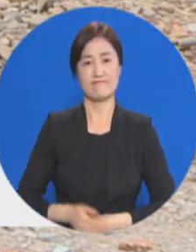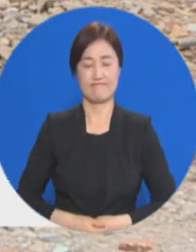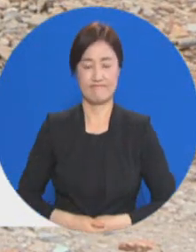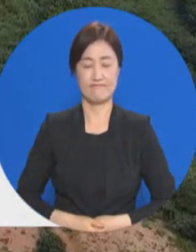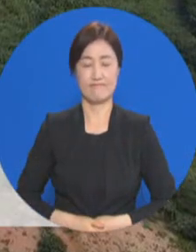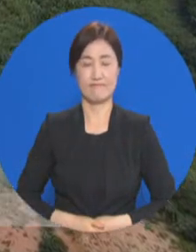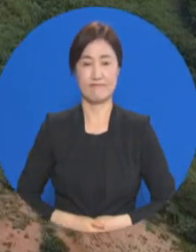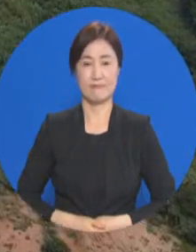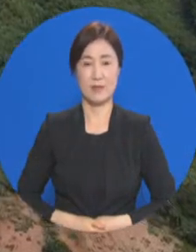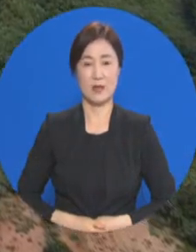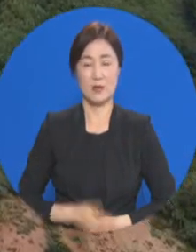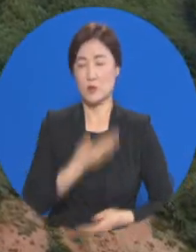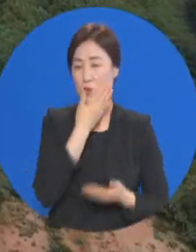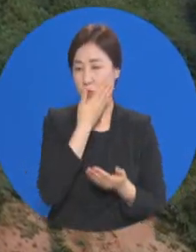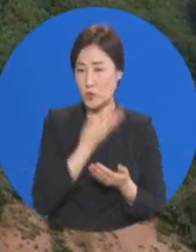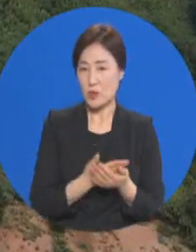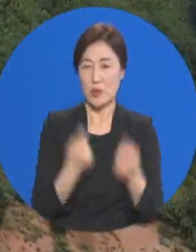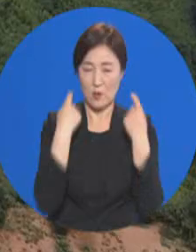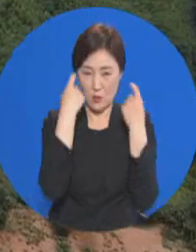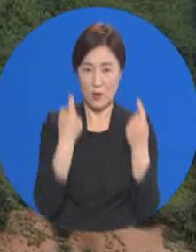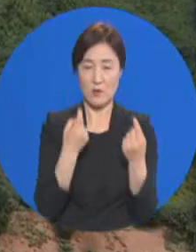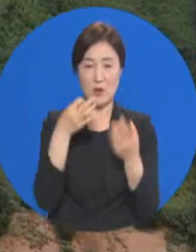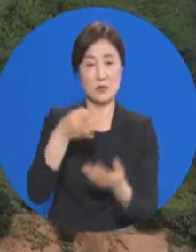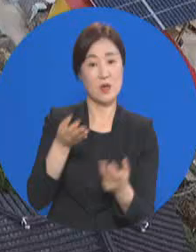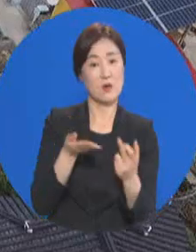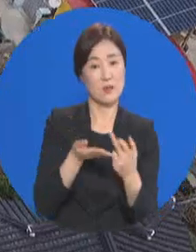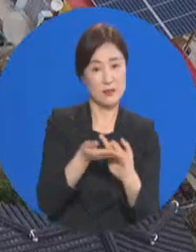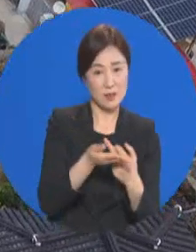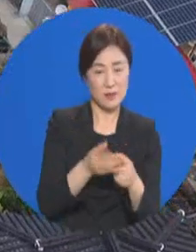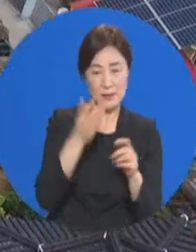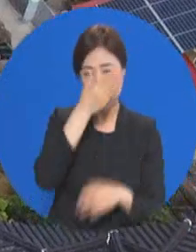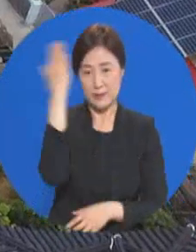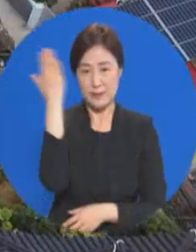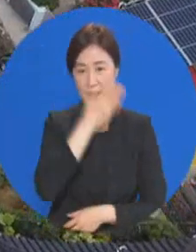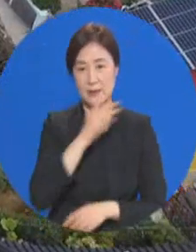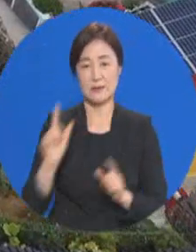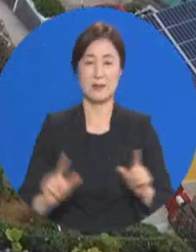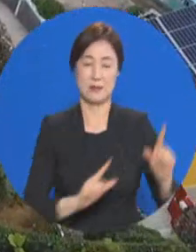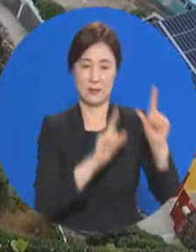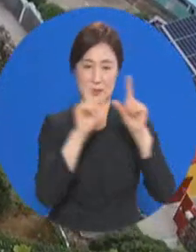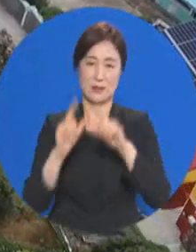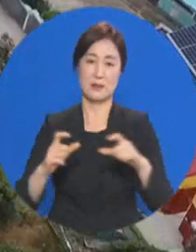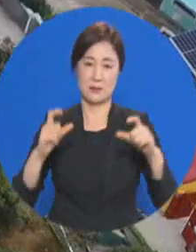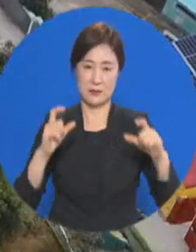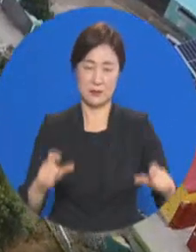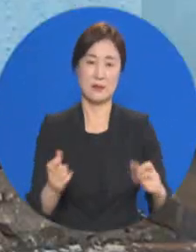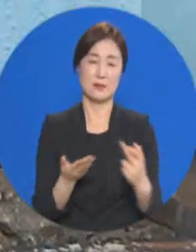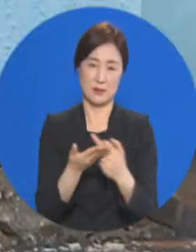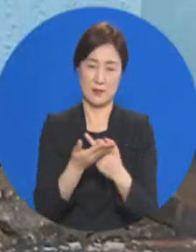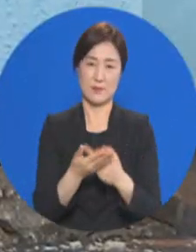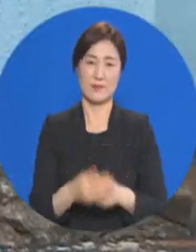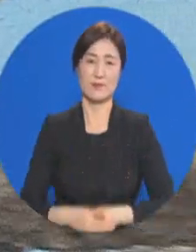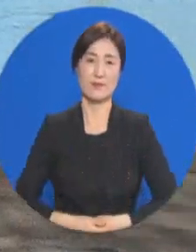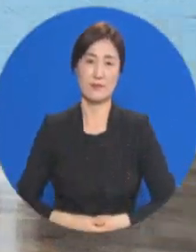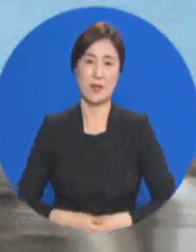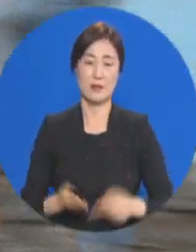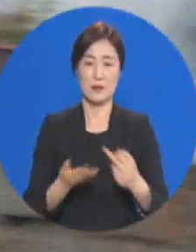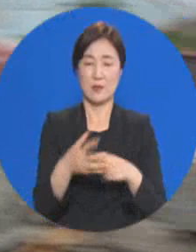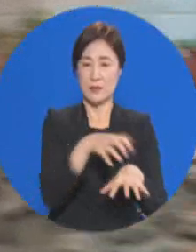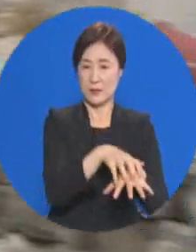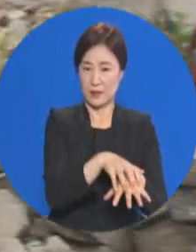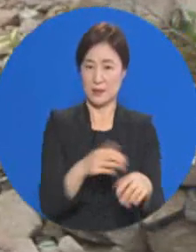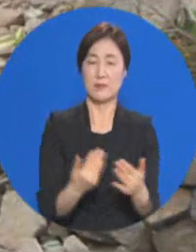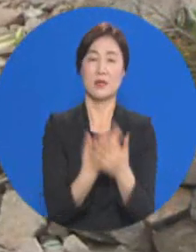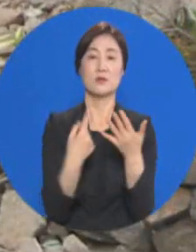아무래도. 소중한 관광 자원이자 청정한 삶의 공간으로 새롭게 부각되고 있는 도서지역. 섬의 체계적인